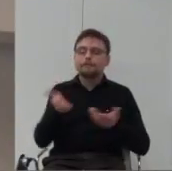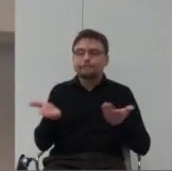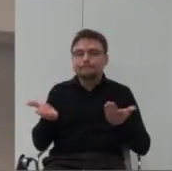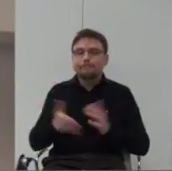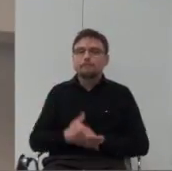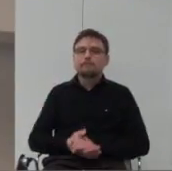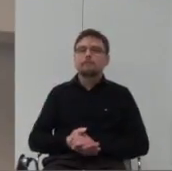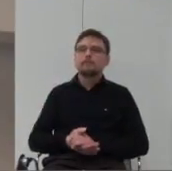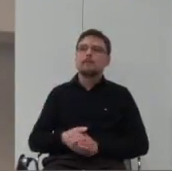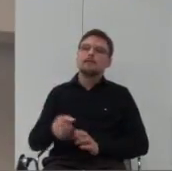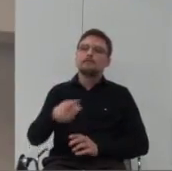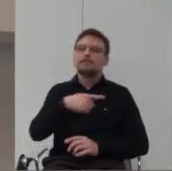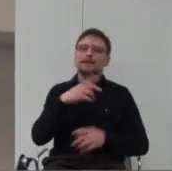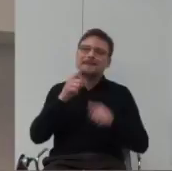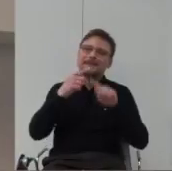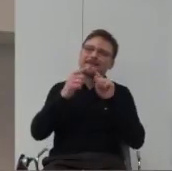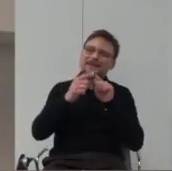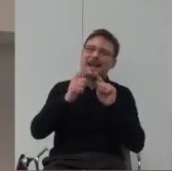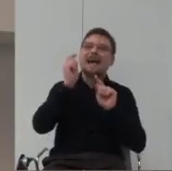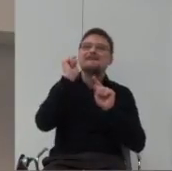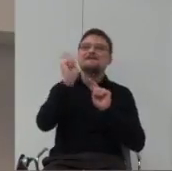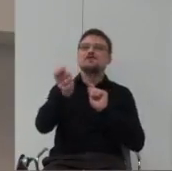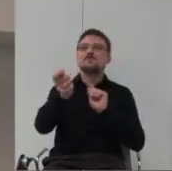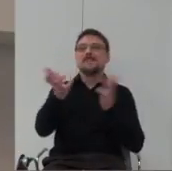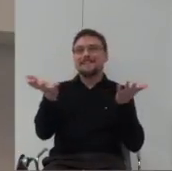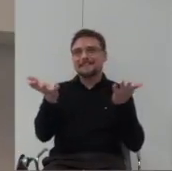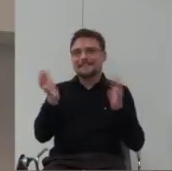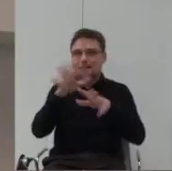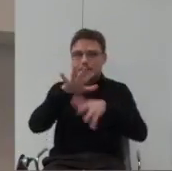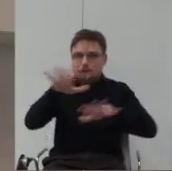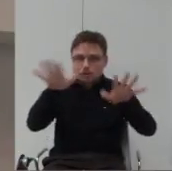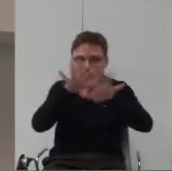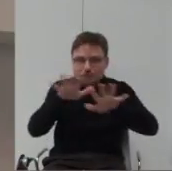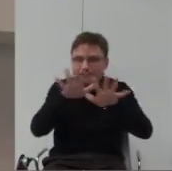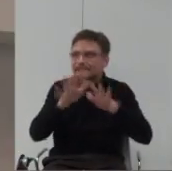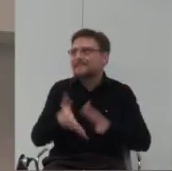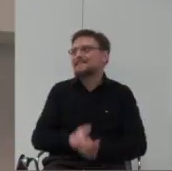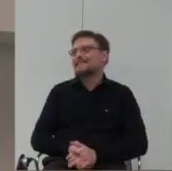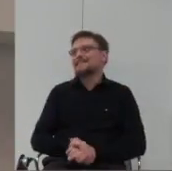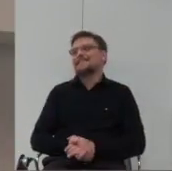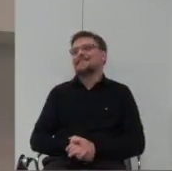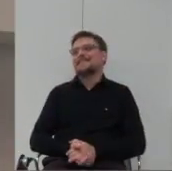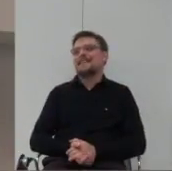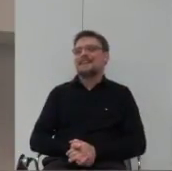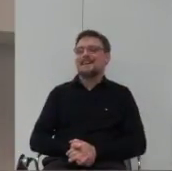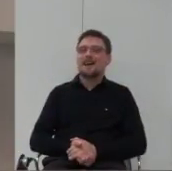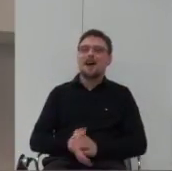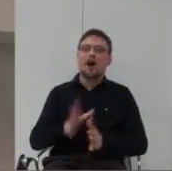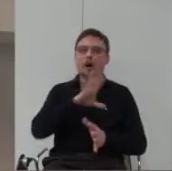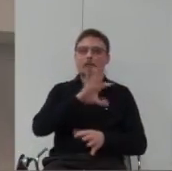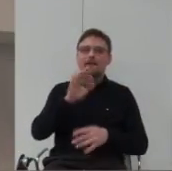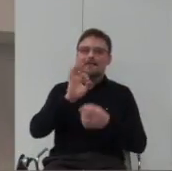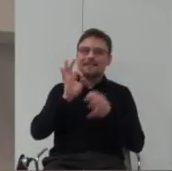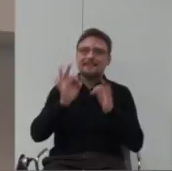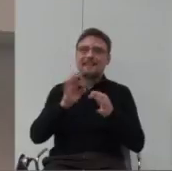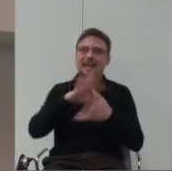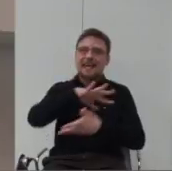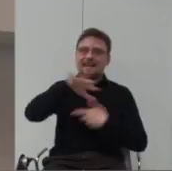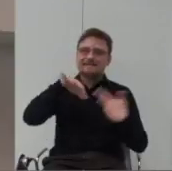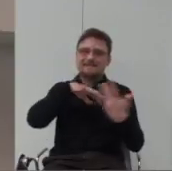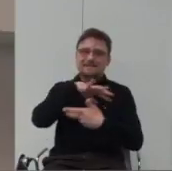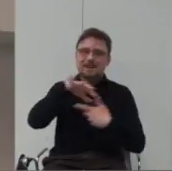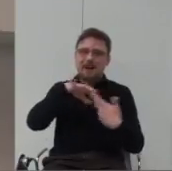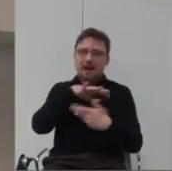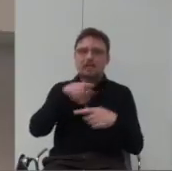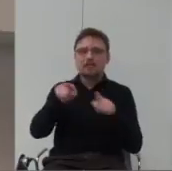wszyscy, jak mówimy o tym, jak będziemy mieszkać w przyszłości, w roli trochę wróżek, bo w